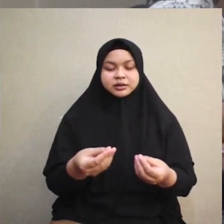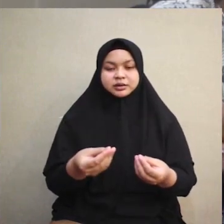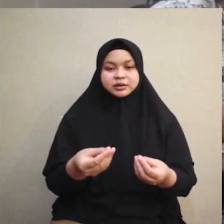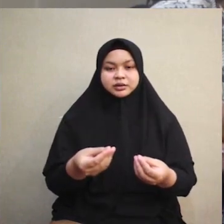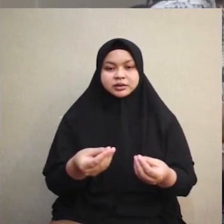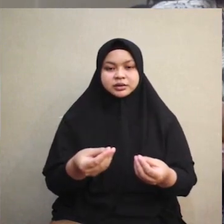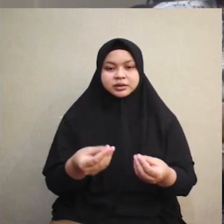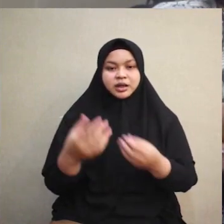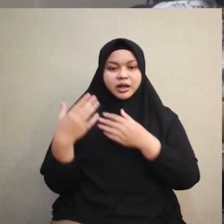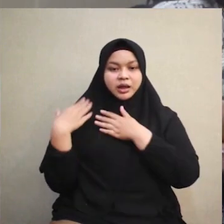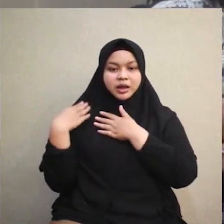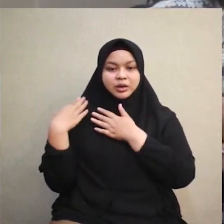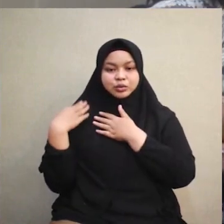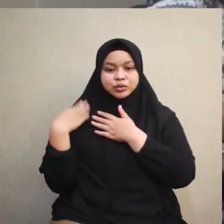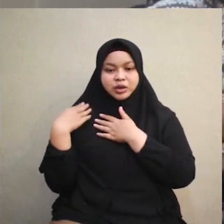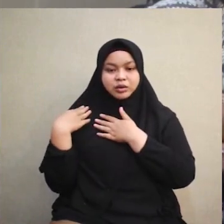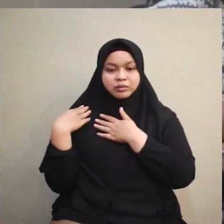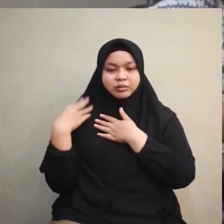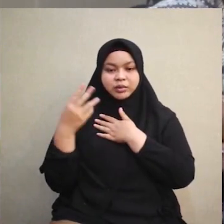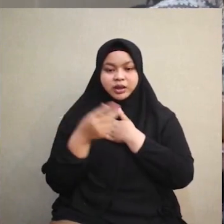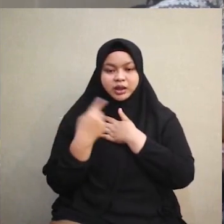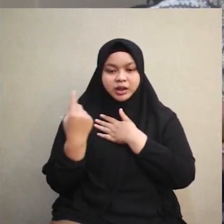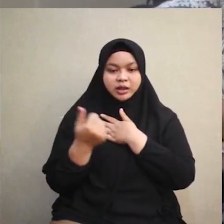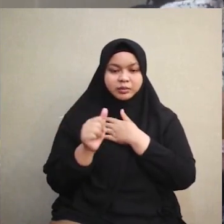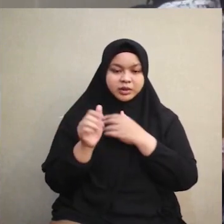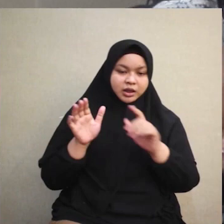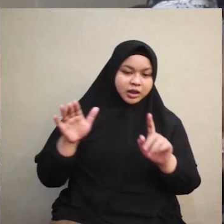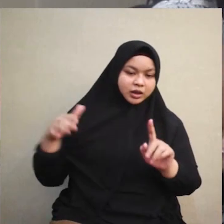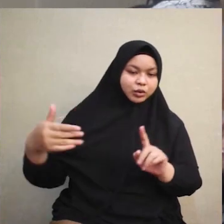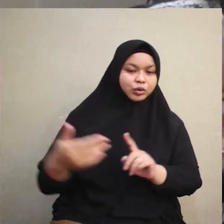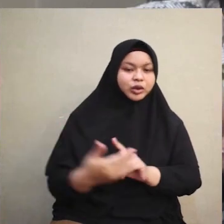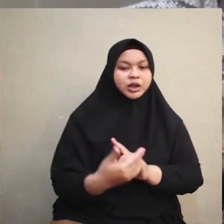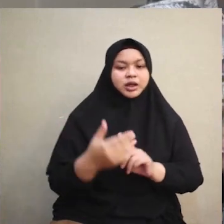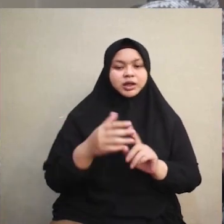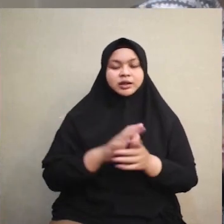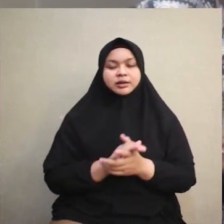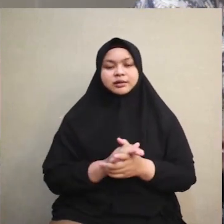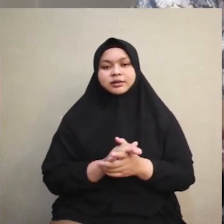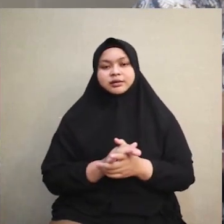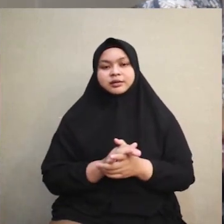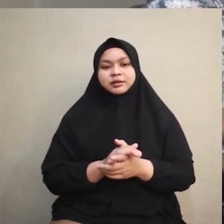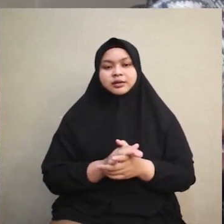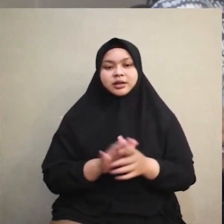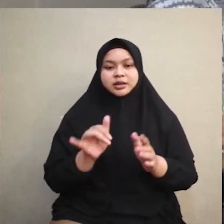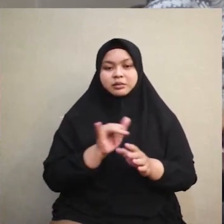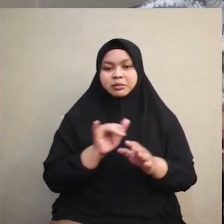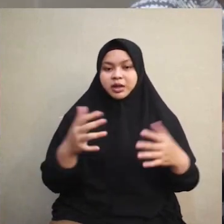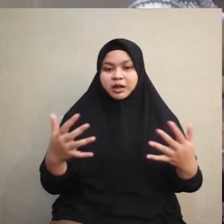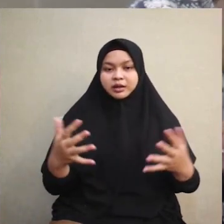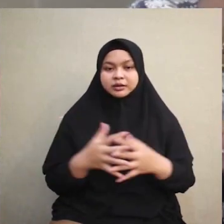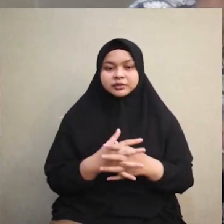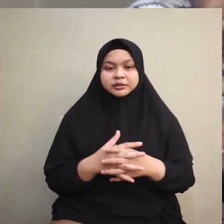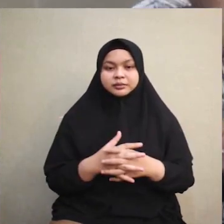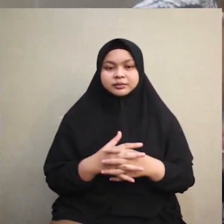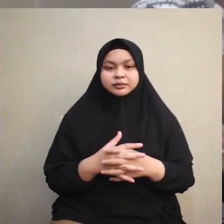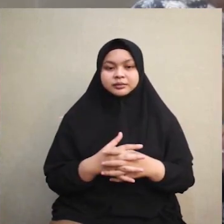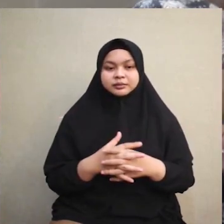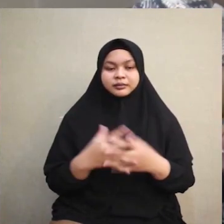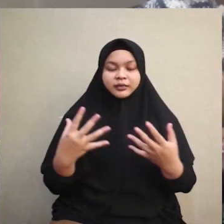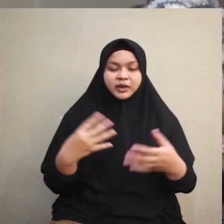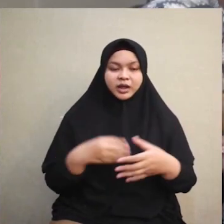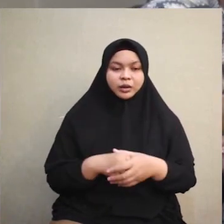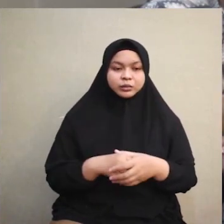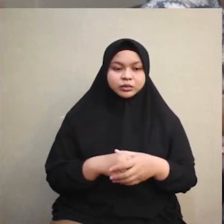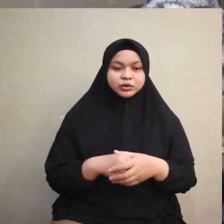tanggung jawab kita untuk dilindungi diayomi gitu ya seperti halnya termasuk juga